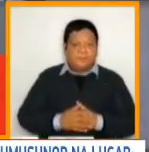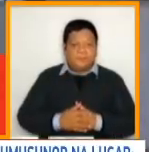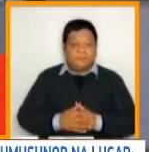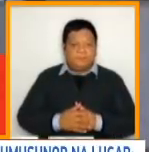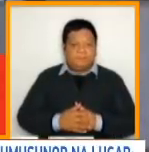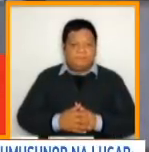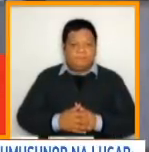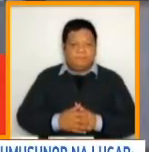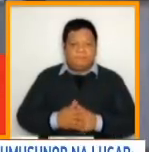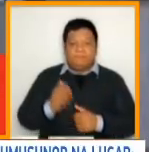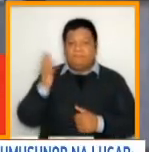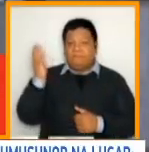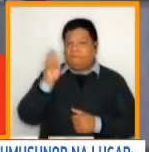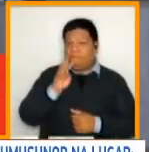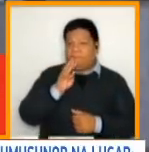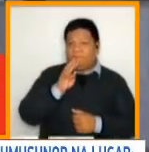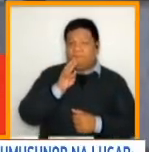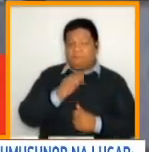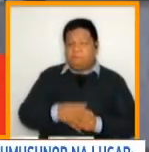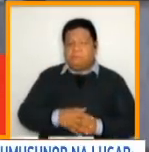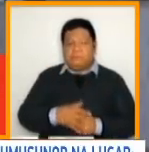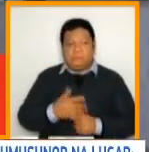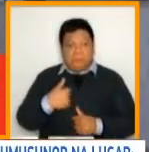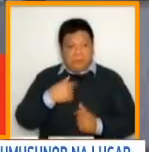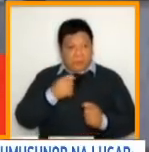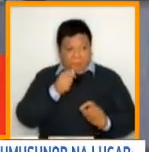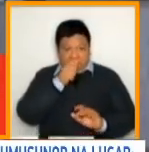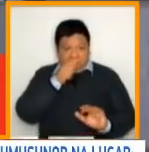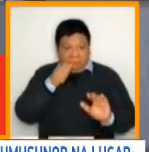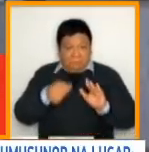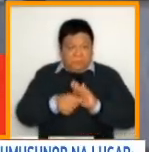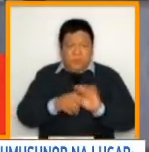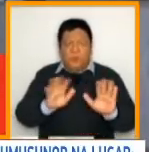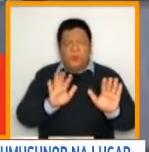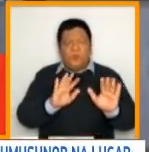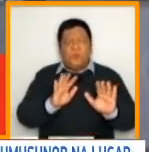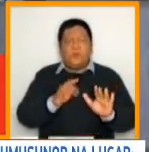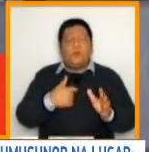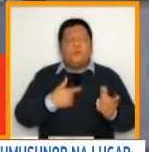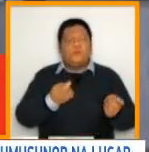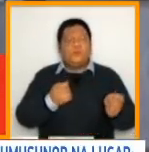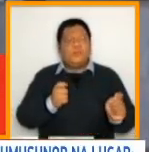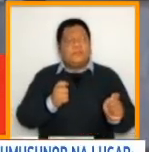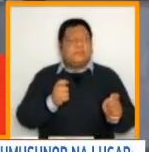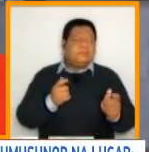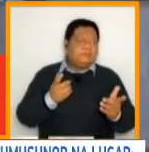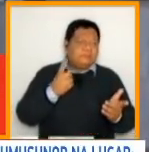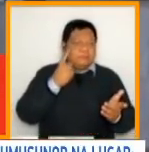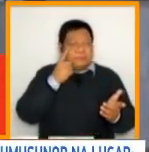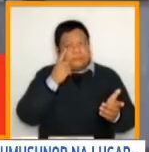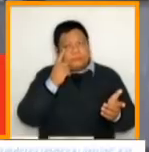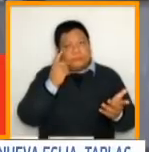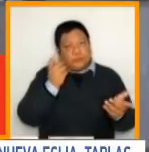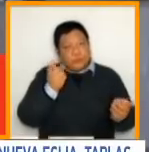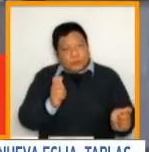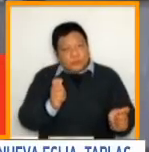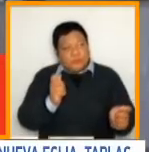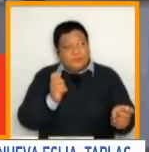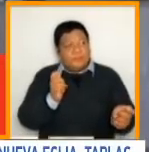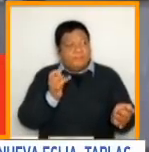It's not like I was trying to hide it or ano. Mm-hmm. I think I was trying to be